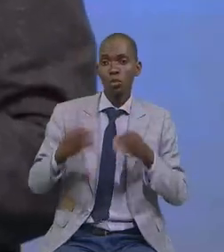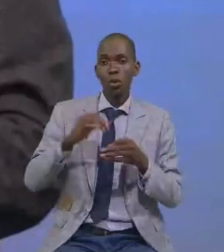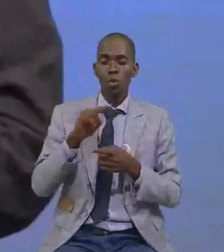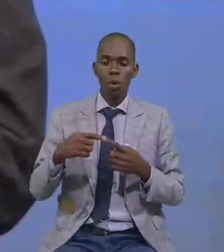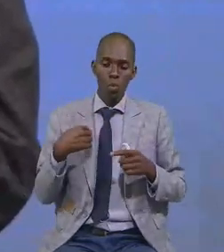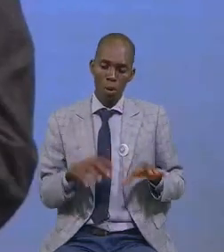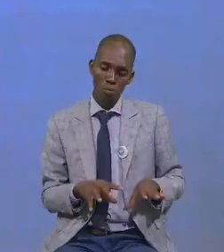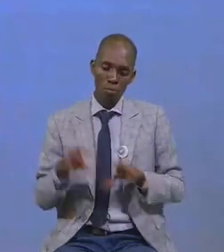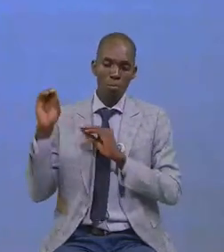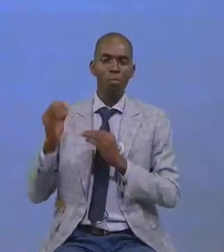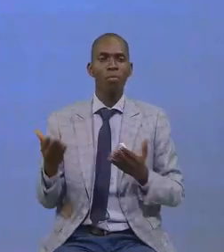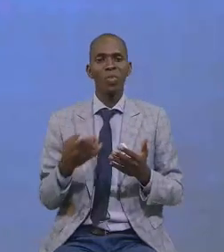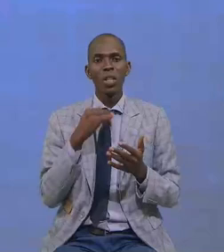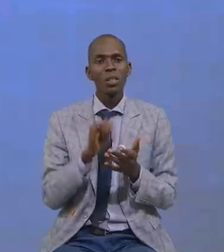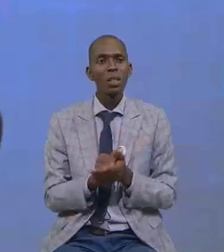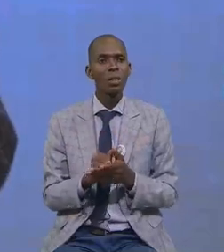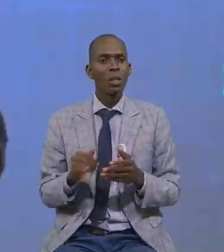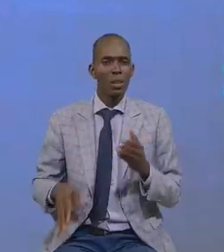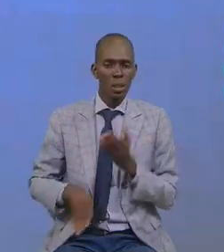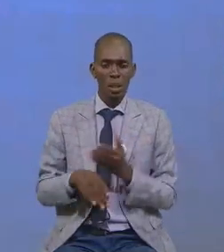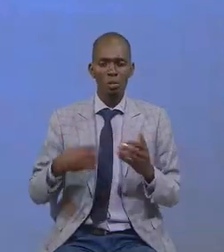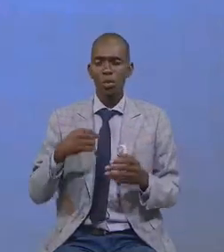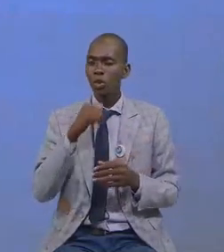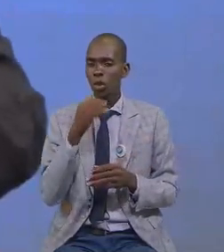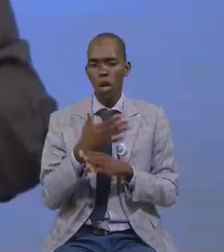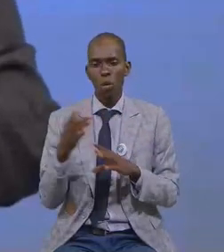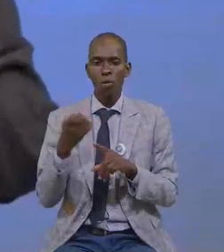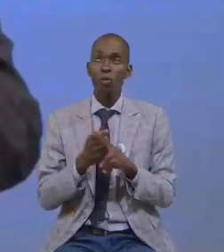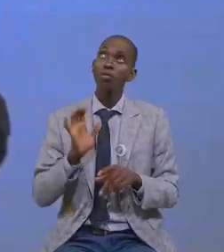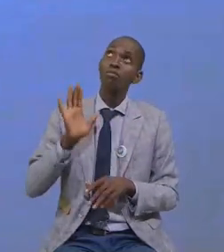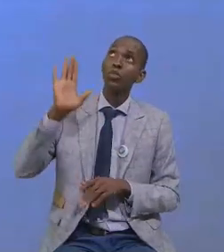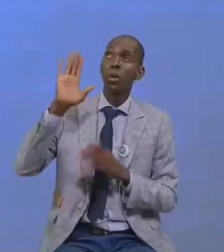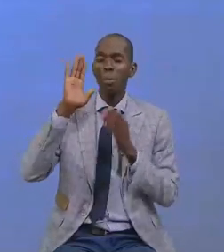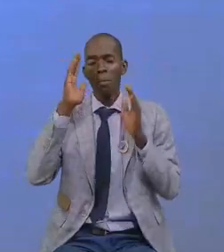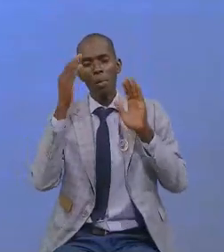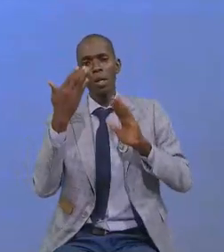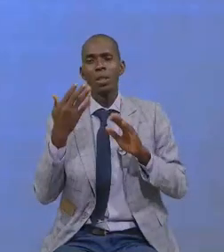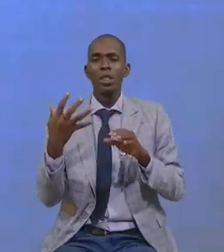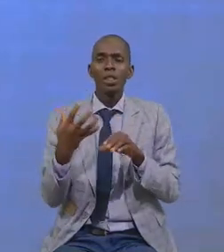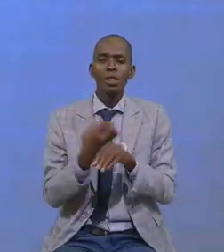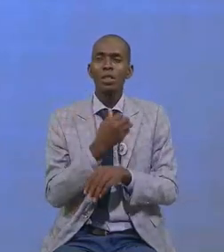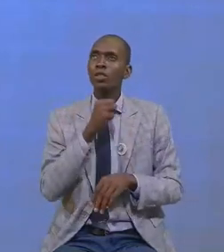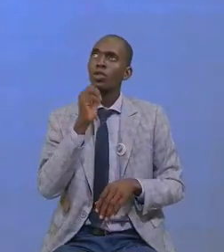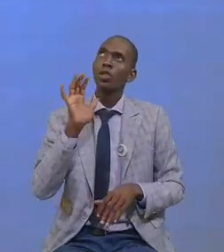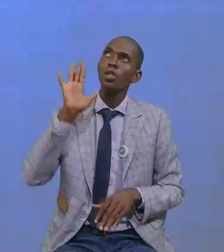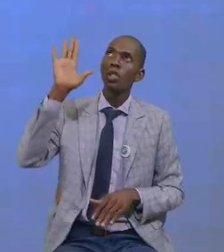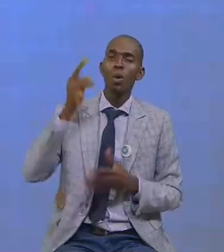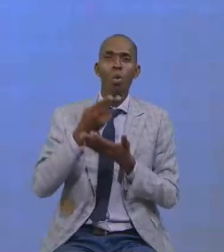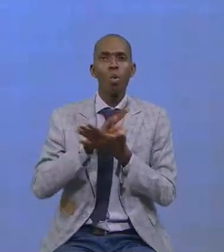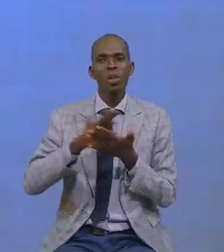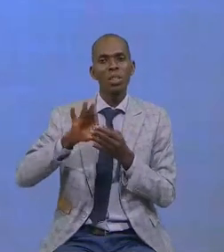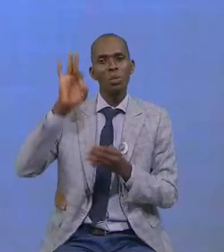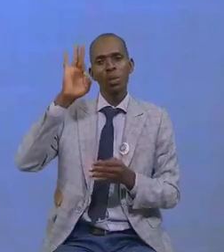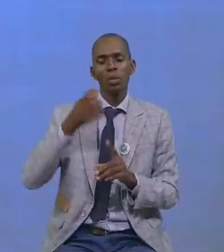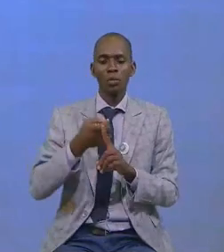aurons quitté la terre. Ne me rejette pas loin de ta face. Ne me retire pas ton